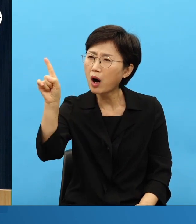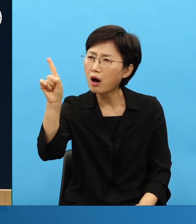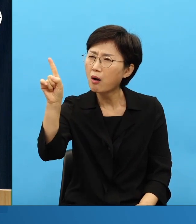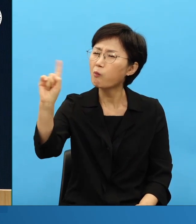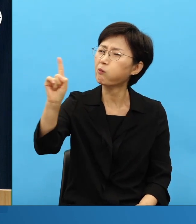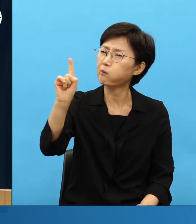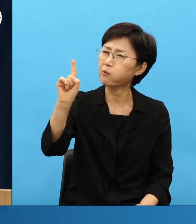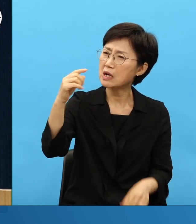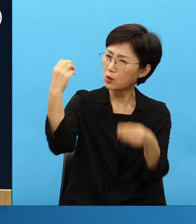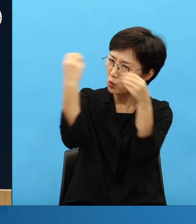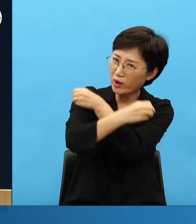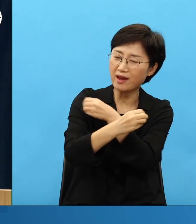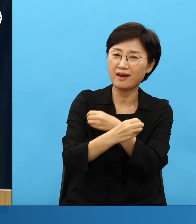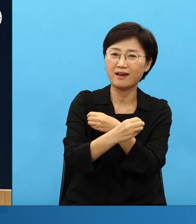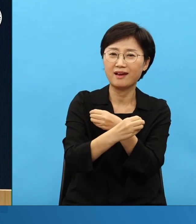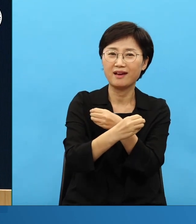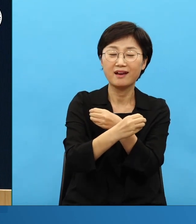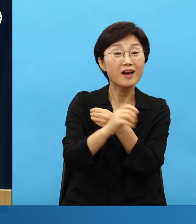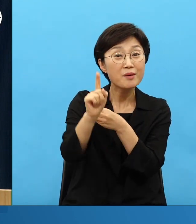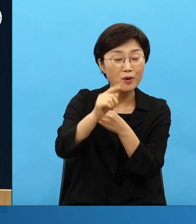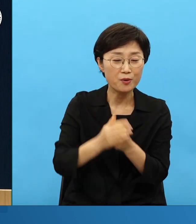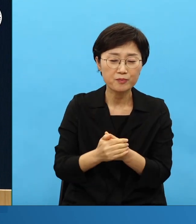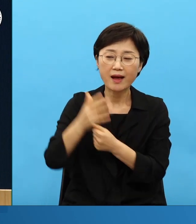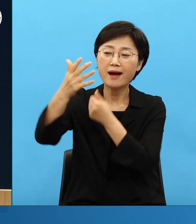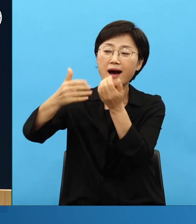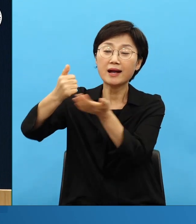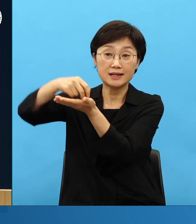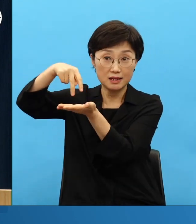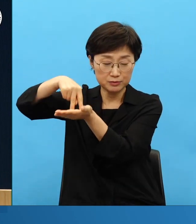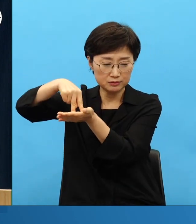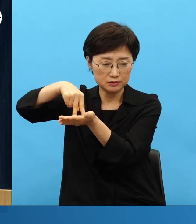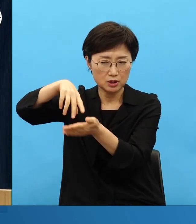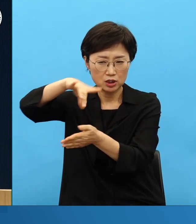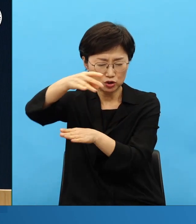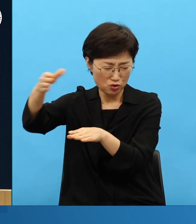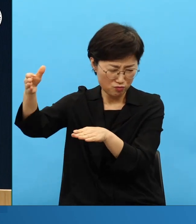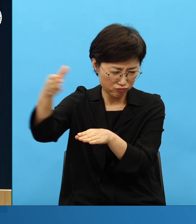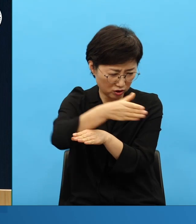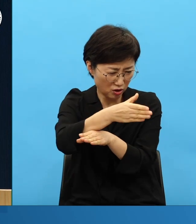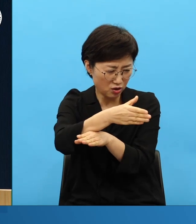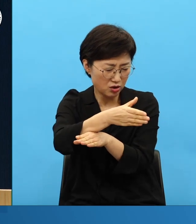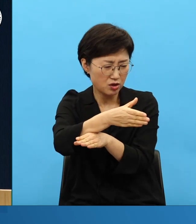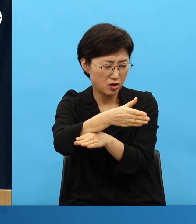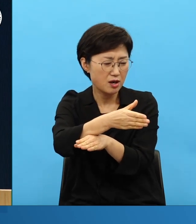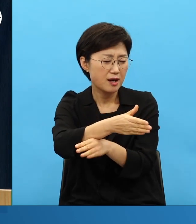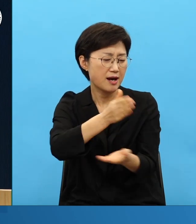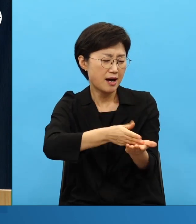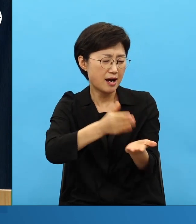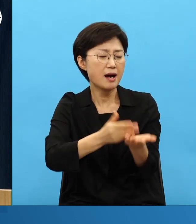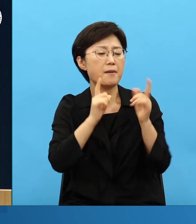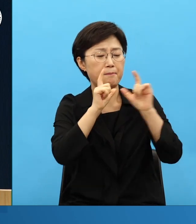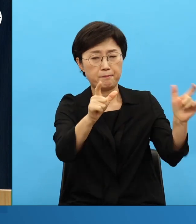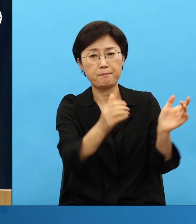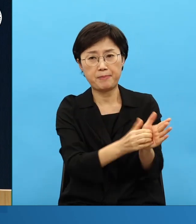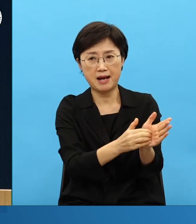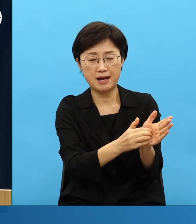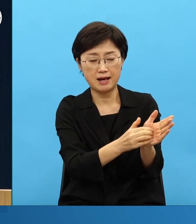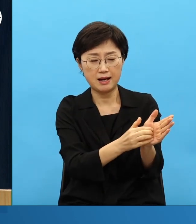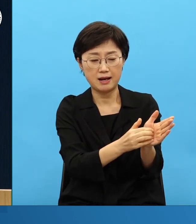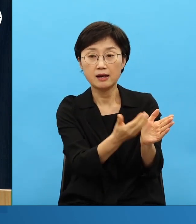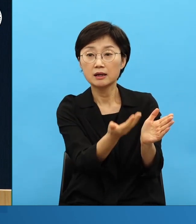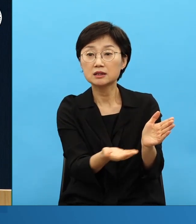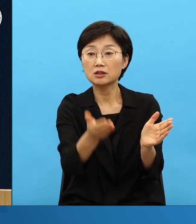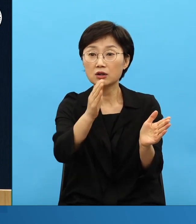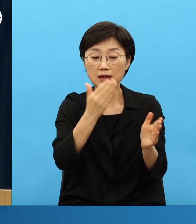Lord. 처음부터 말씀하셨는데 어떻게 착각했냐면은 여호와, 야훼라고